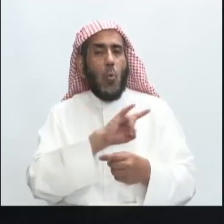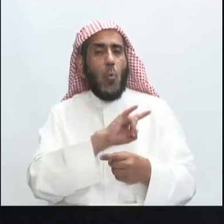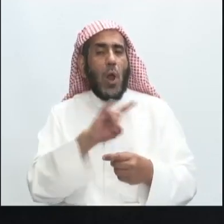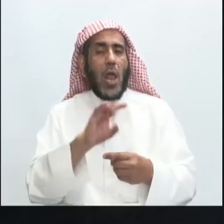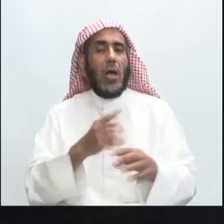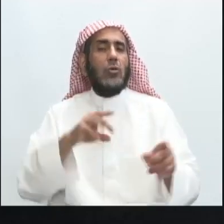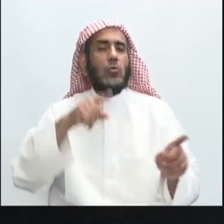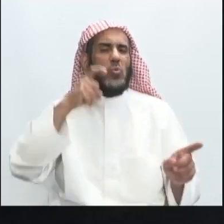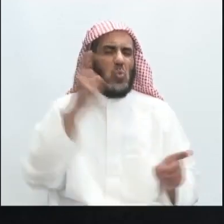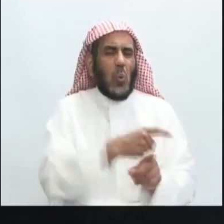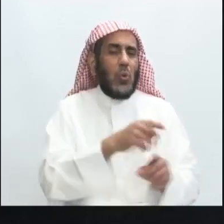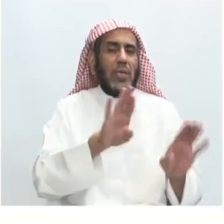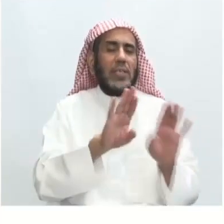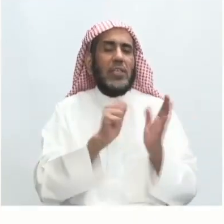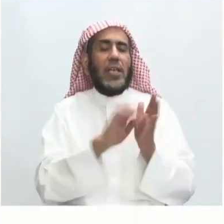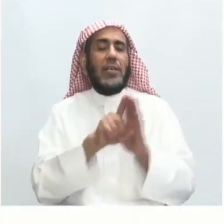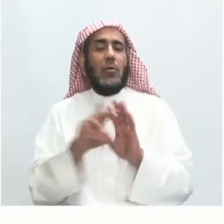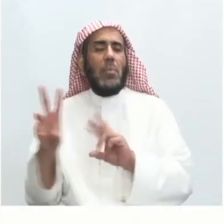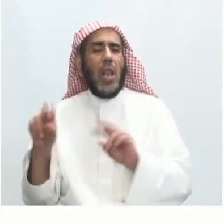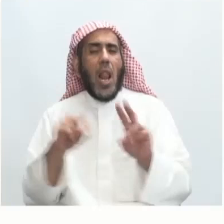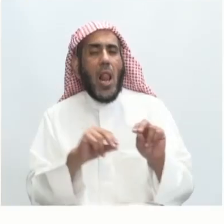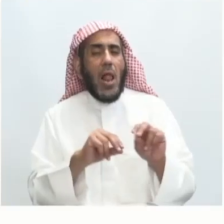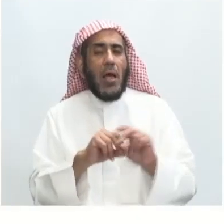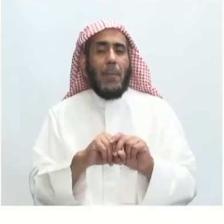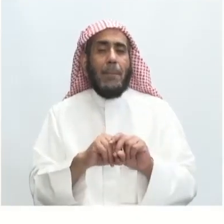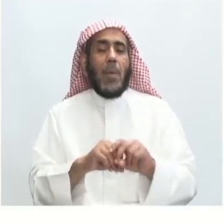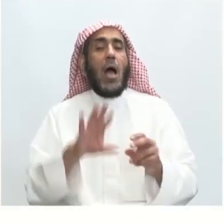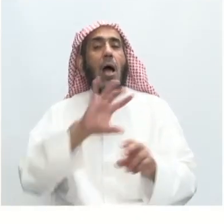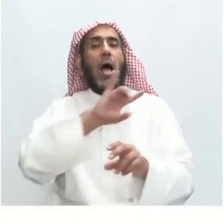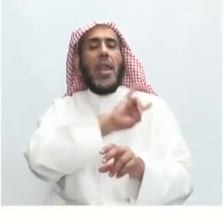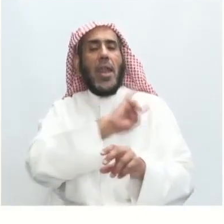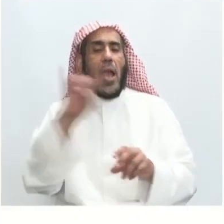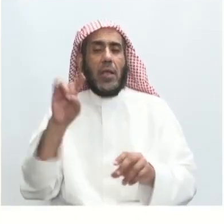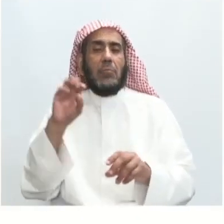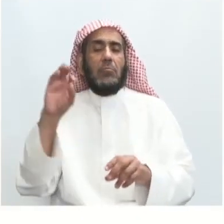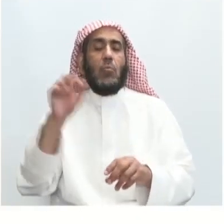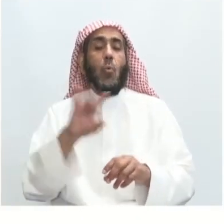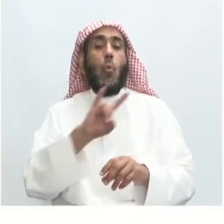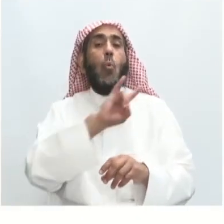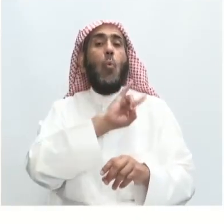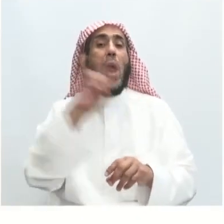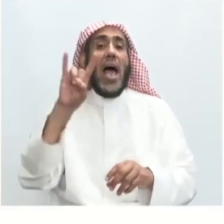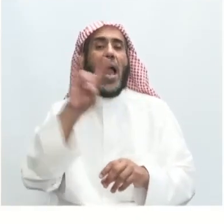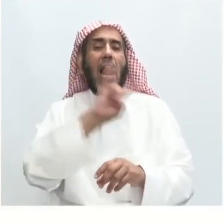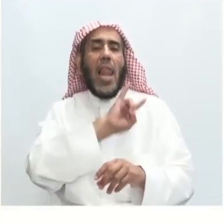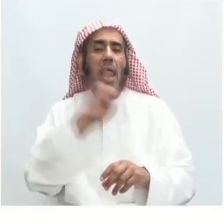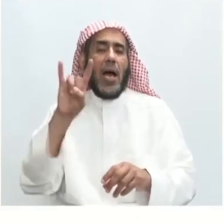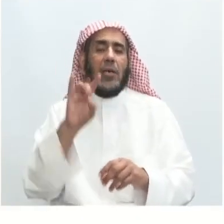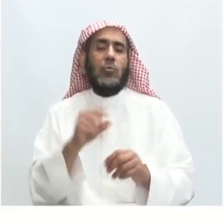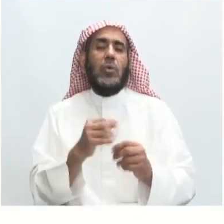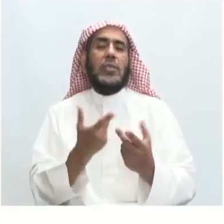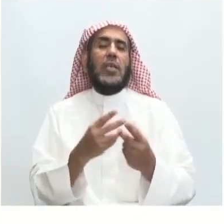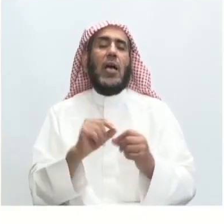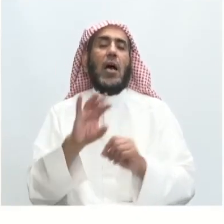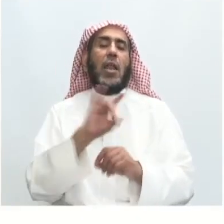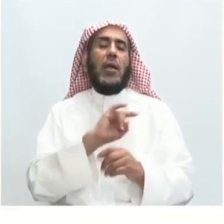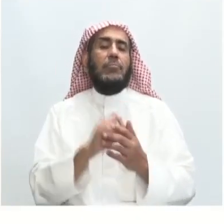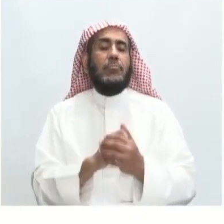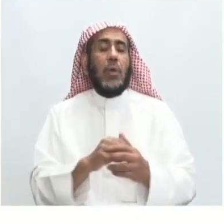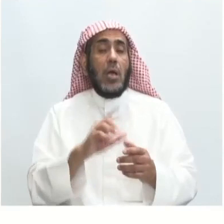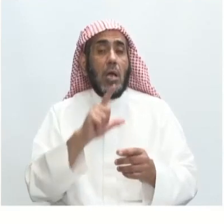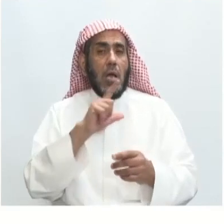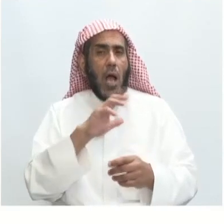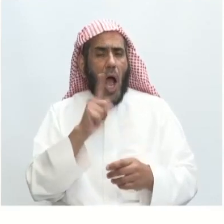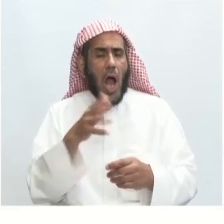جيرانك جميل احسنتم هنا نهي صيغته النهي ولا تمدن وهنا صيغته النهي قال